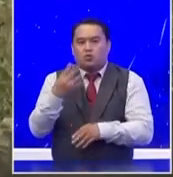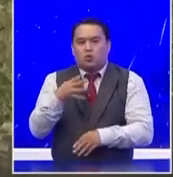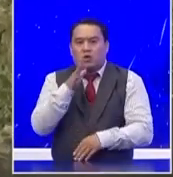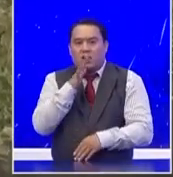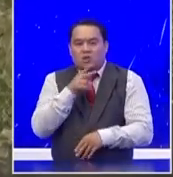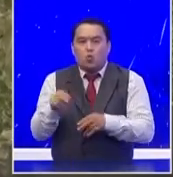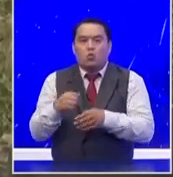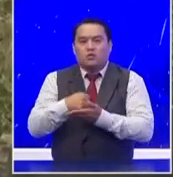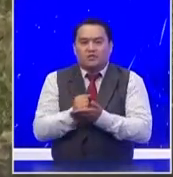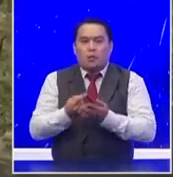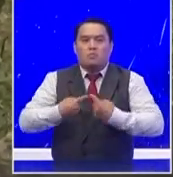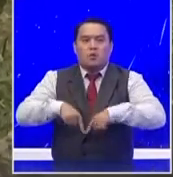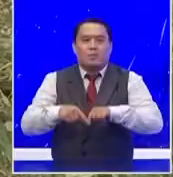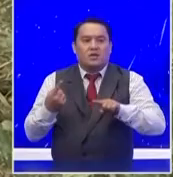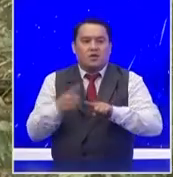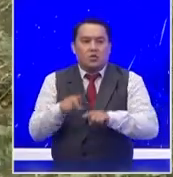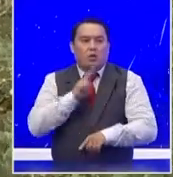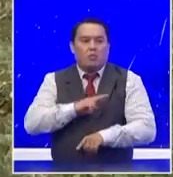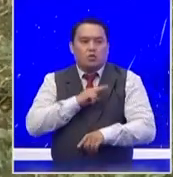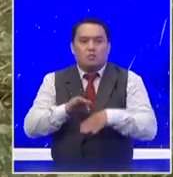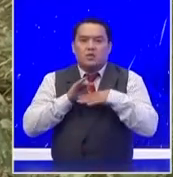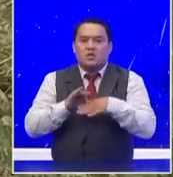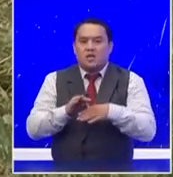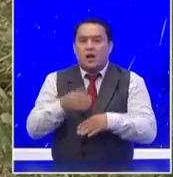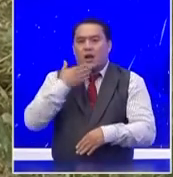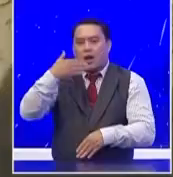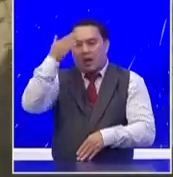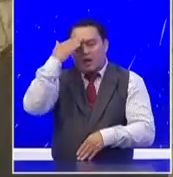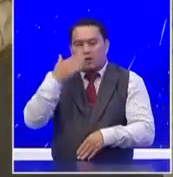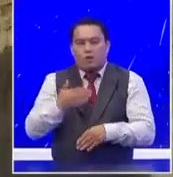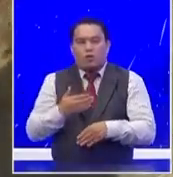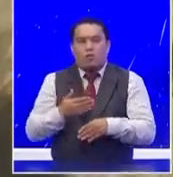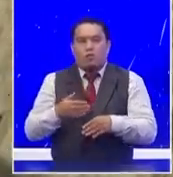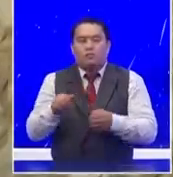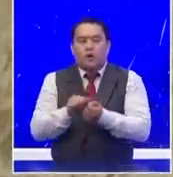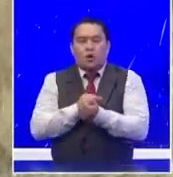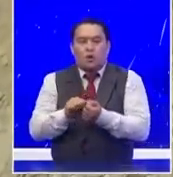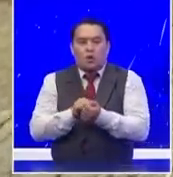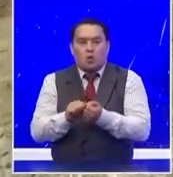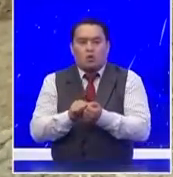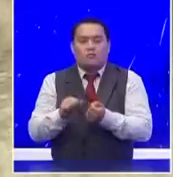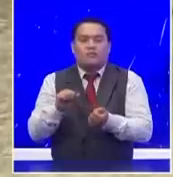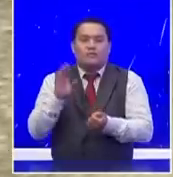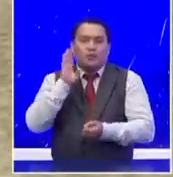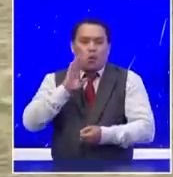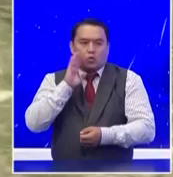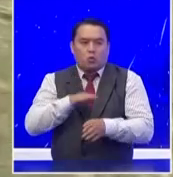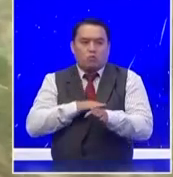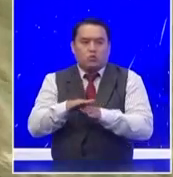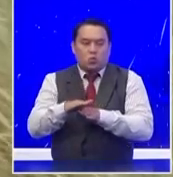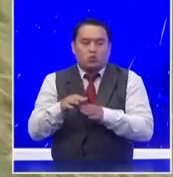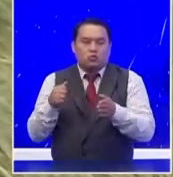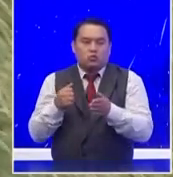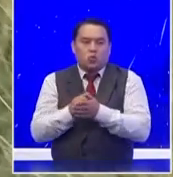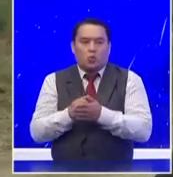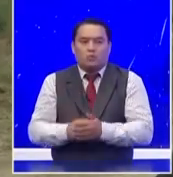И, как утверждают подрядчики, по технологии работы нужно проводить именно летом, когда почва полностью высохнет от талых и грунтовых вод, и плотность ее